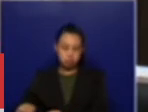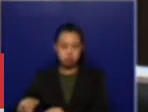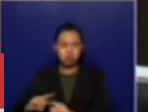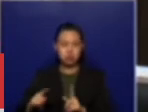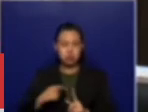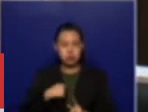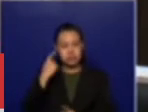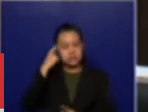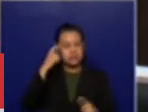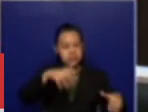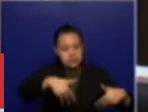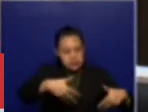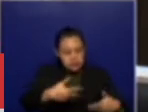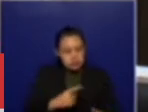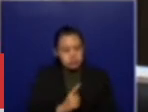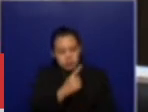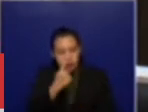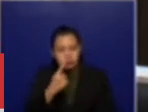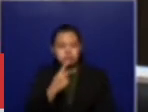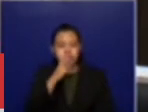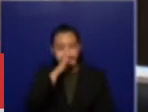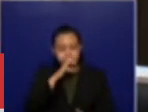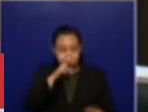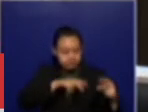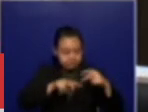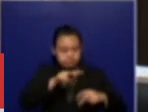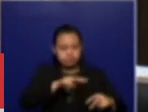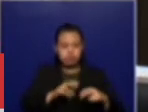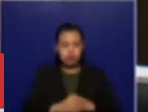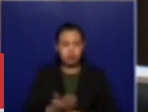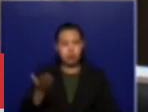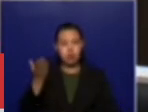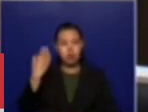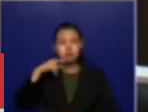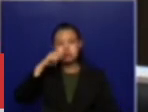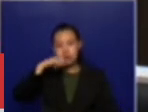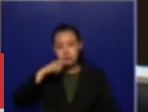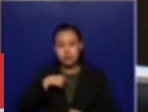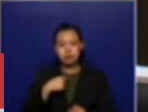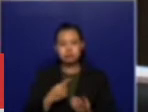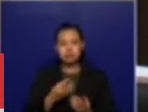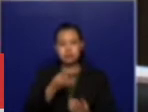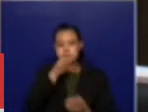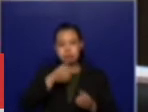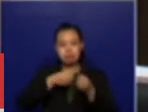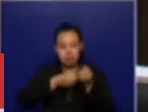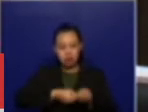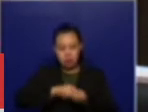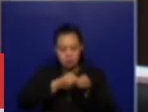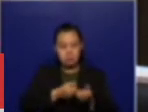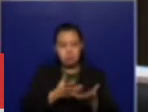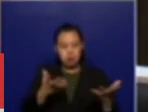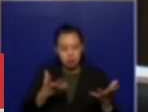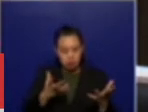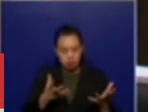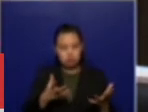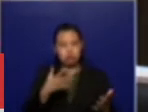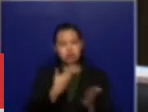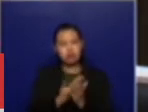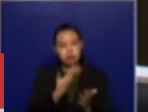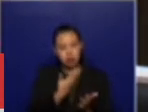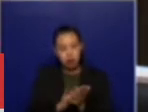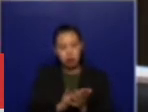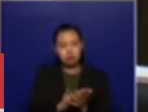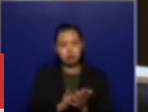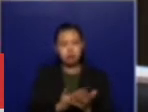สมัยก่อนเนี่ยประเทศไทยเป็นประเทศเกษตรกรรมนะครับเรามีรายได้จากภาคการเกษตรเราส่งออกทรัพยากรธรรมชาติเ